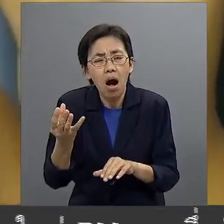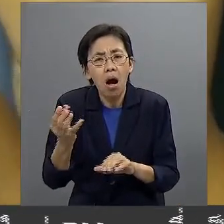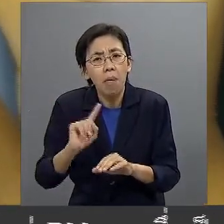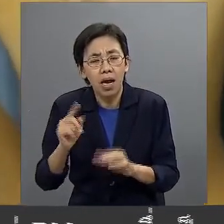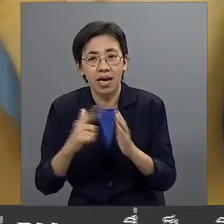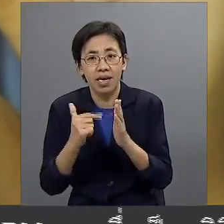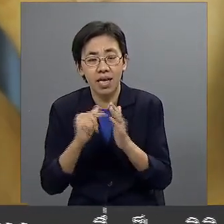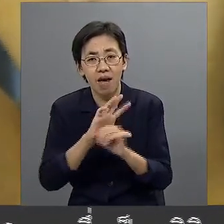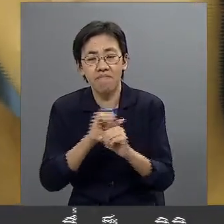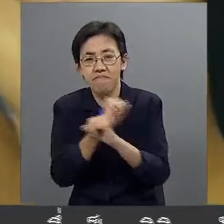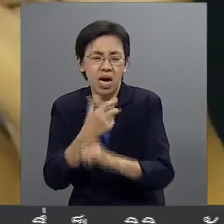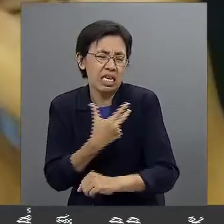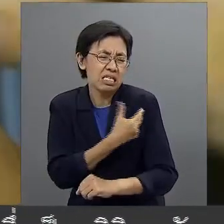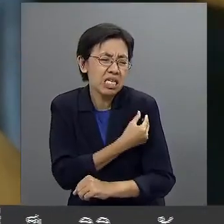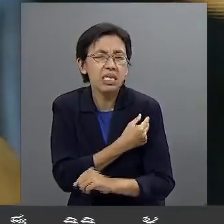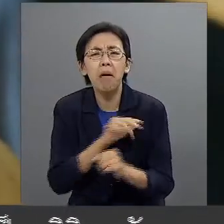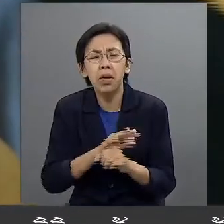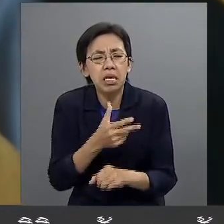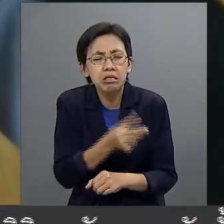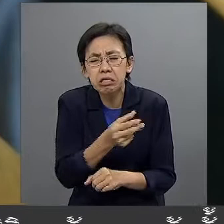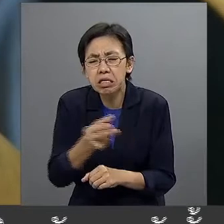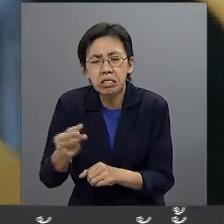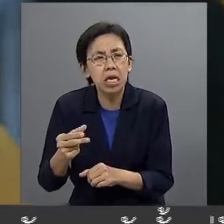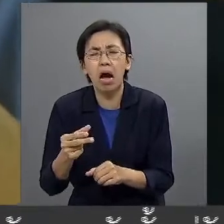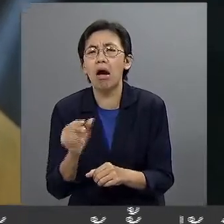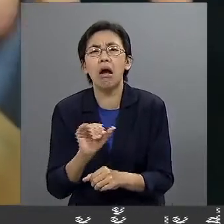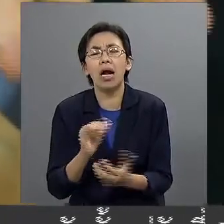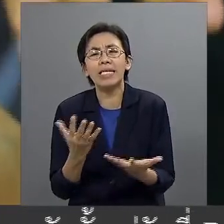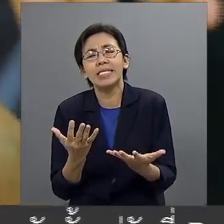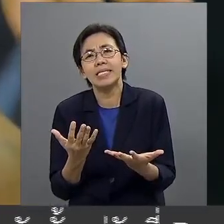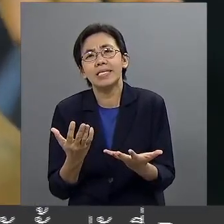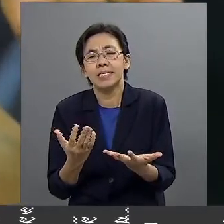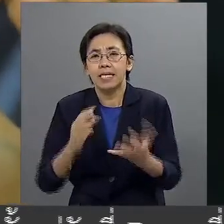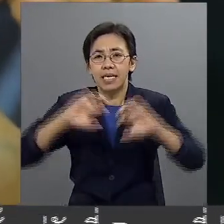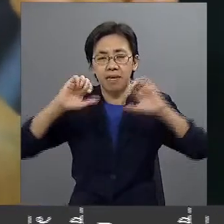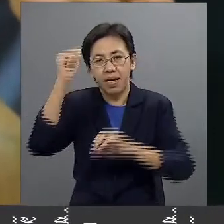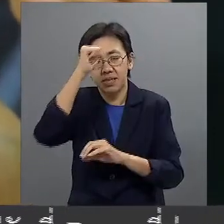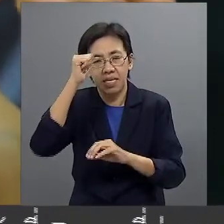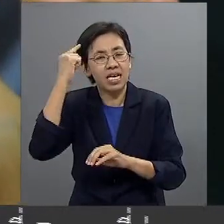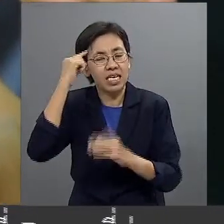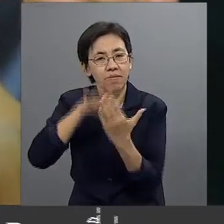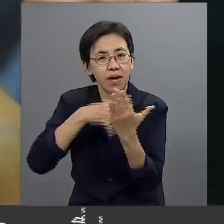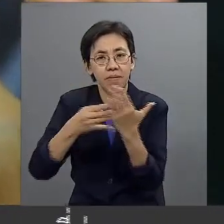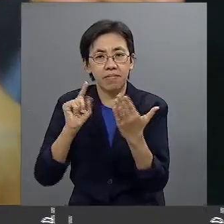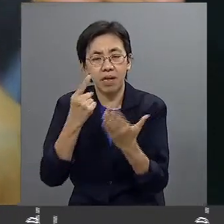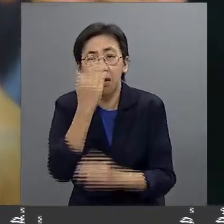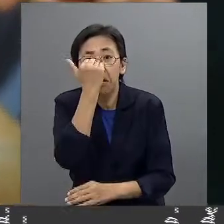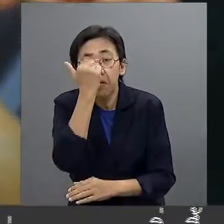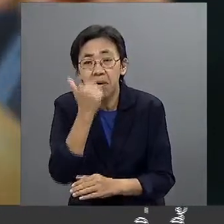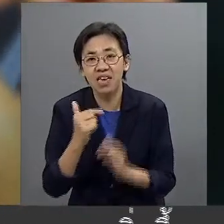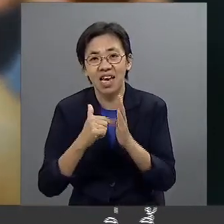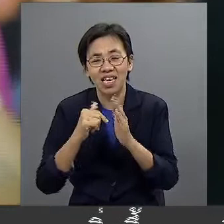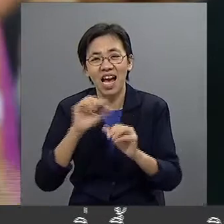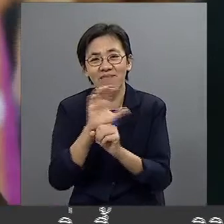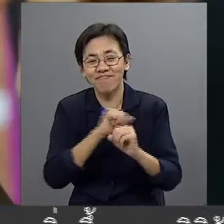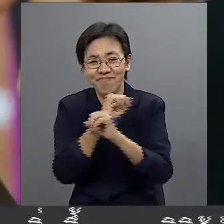ไม่คืบหน้าเท่าที่ควรจะทำให้รัฐบาลอินเดียนั้นต้องคลิกนโยบายด้านวัคซีนใหม่จากเดิมที่ส่งออกวัคซีนไป 7 16